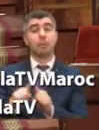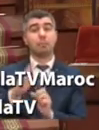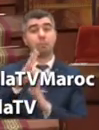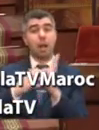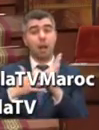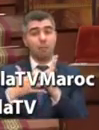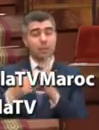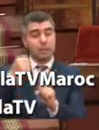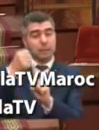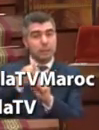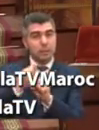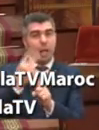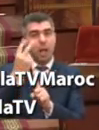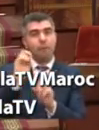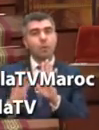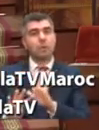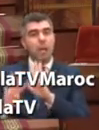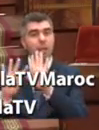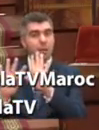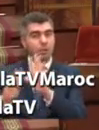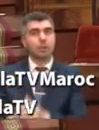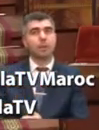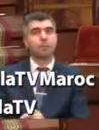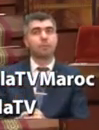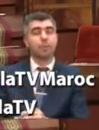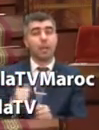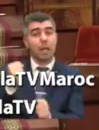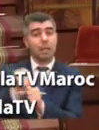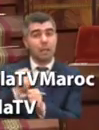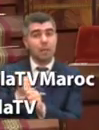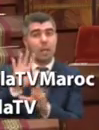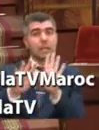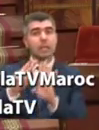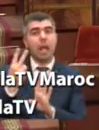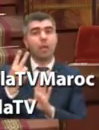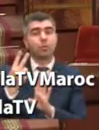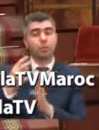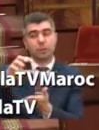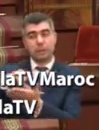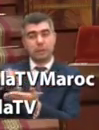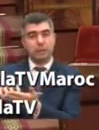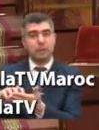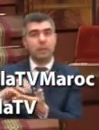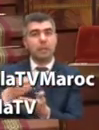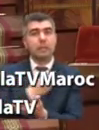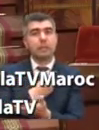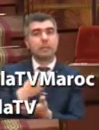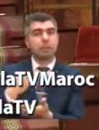العمل لسنة 2019 بتشغيل 12 مصلحة للإسعاف الطبي الاستعجالي